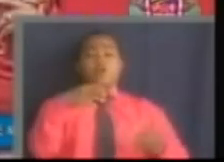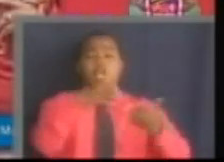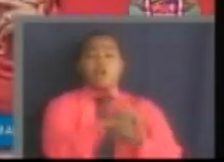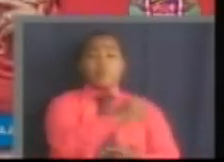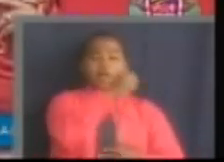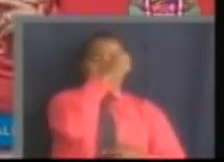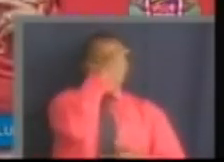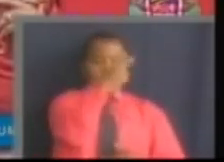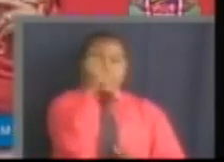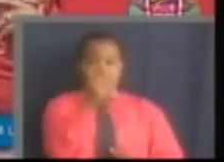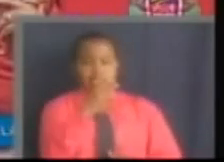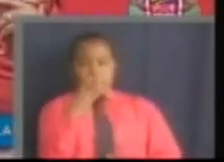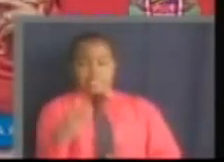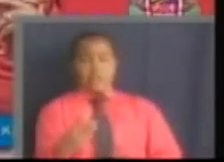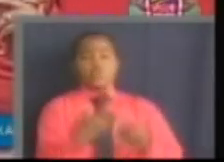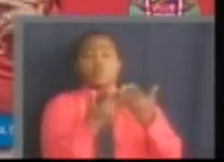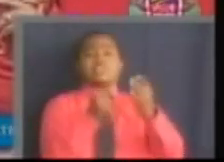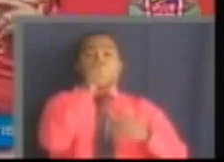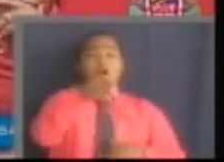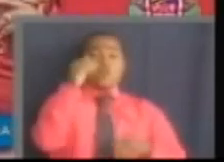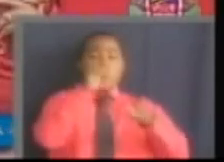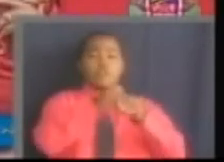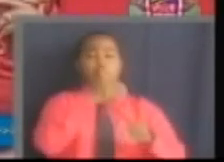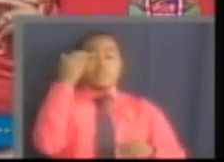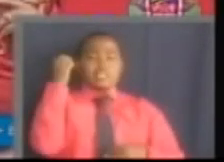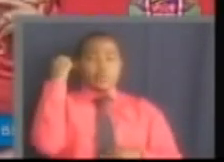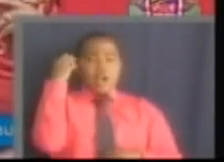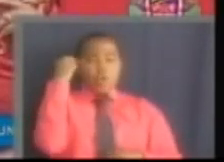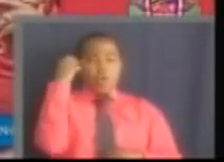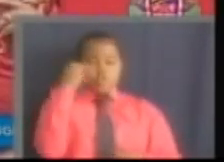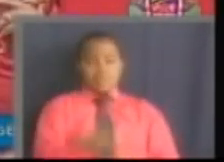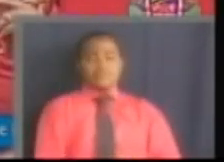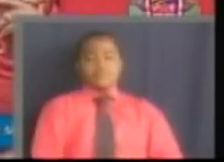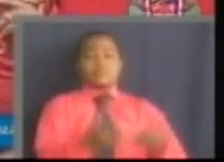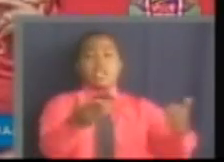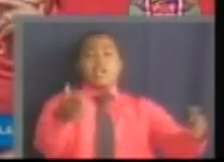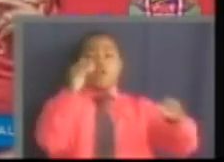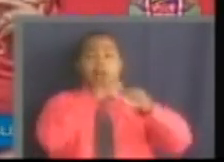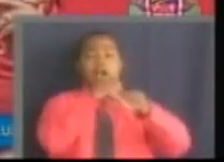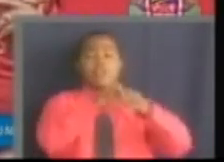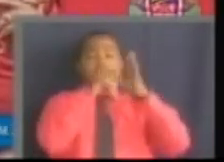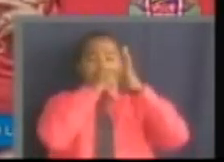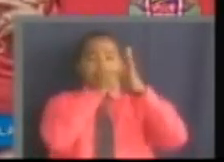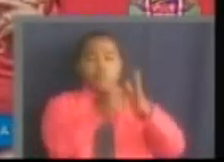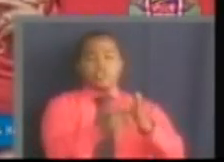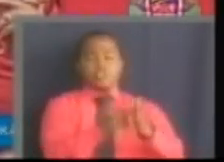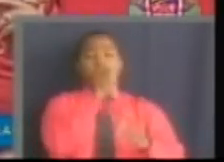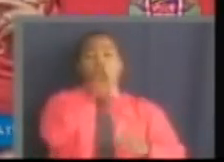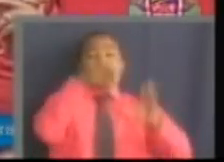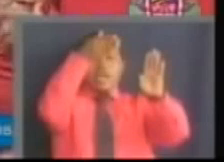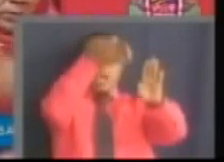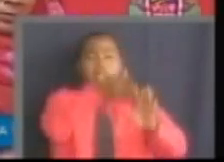kwa sababu kuna wajumbe wengine wagonjwa, kuna wajumbe wengine. Mheshimiwa mwenyekiti, maelezo yako yanaashiria kwamba kuna dhamira ya